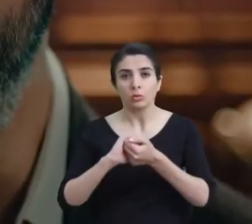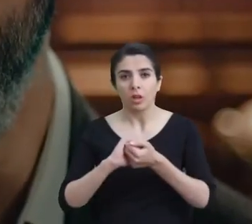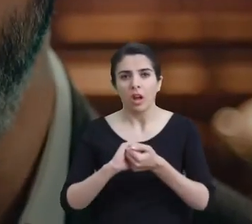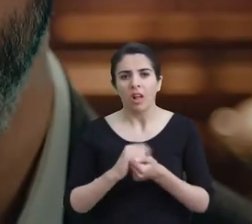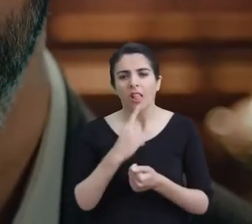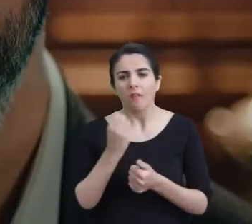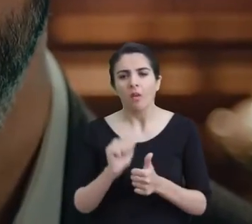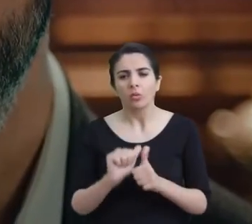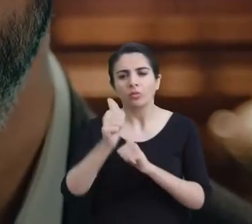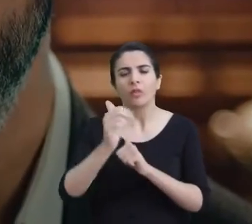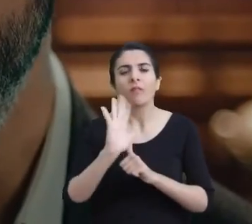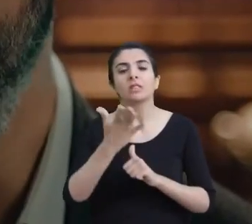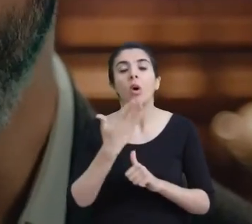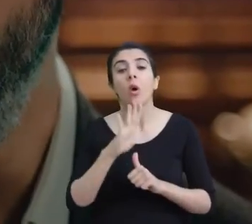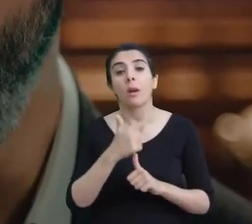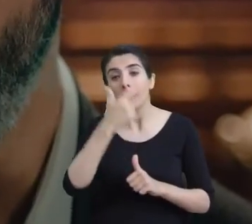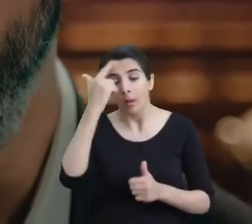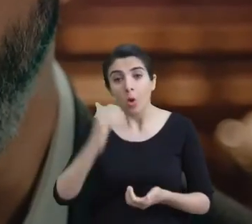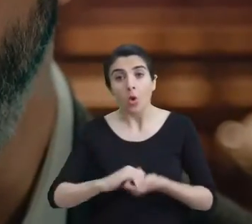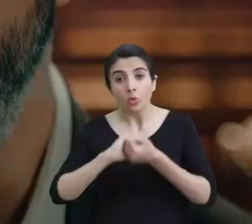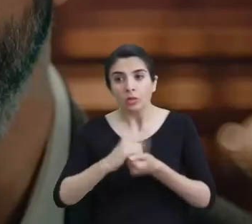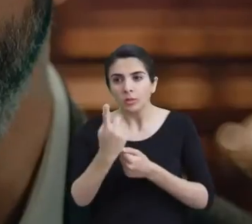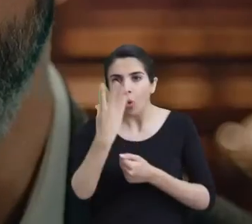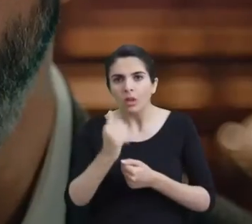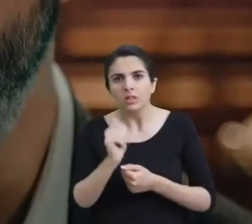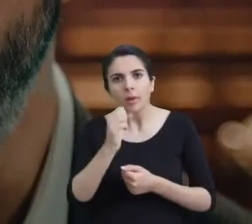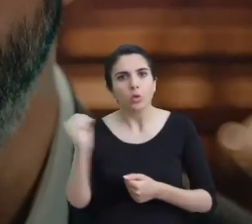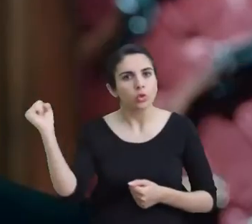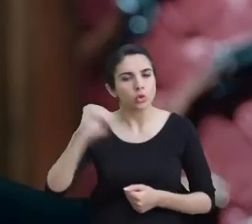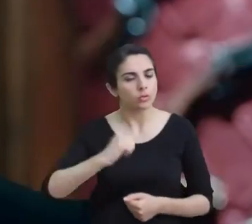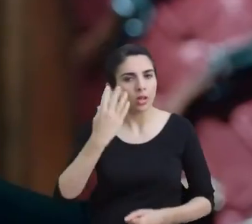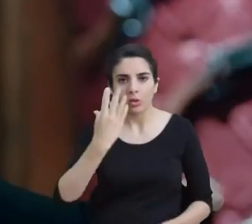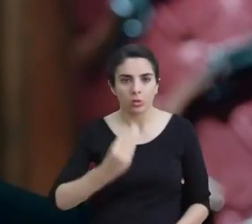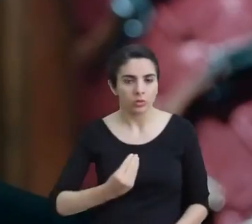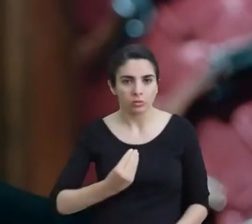ileri gitme. Olur ki dost bildiğin bir gün düşman olur.